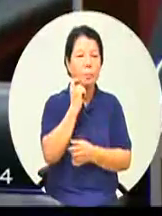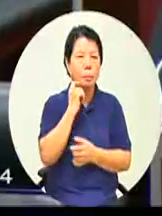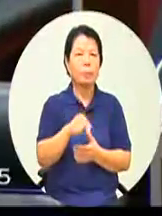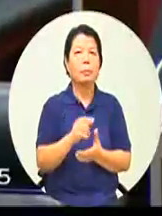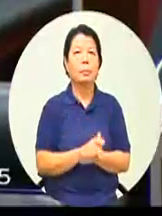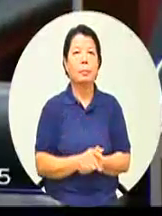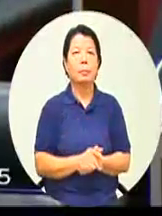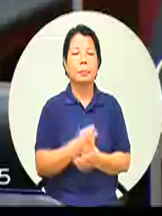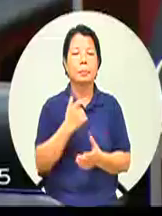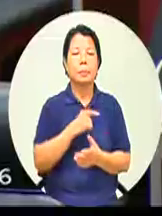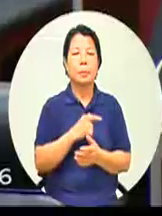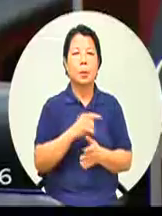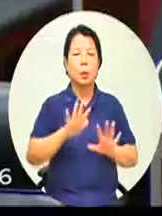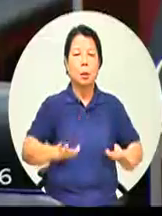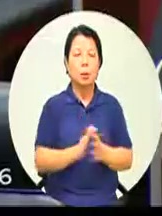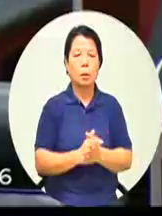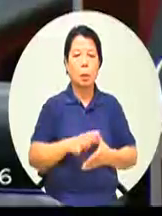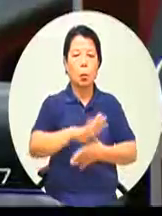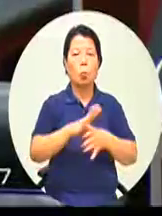我们的戴局长，